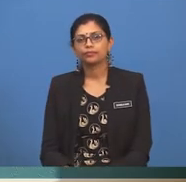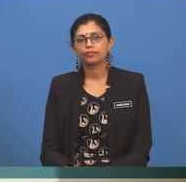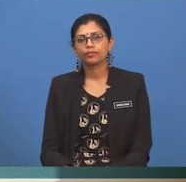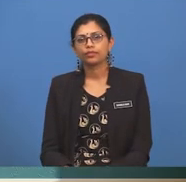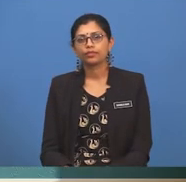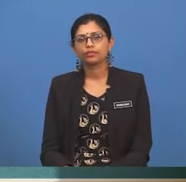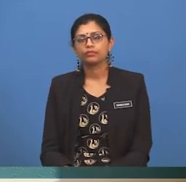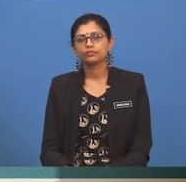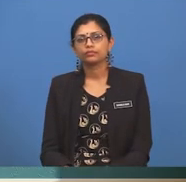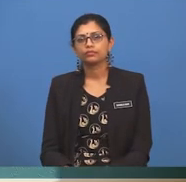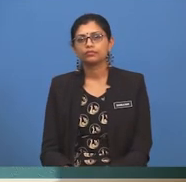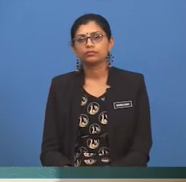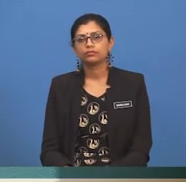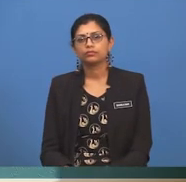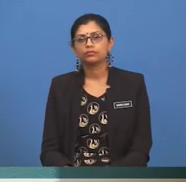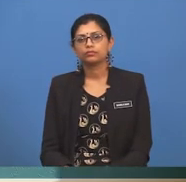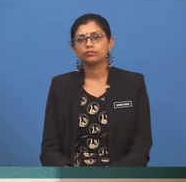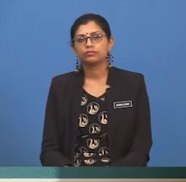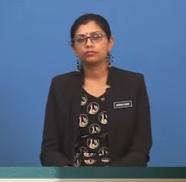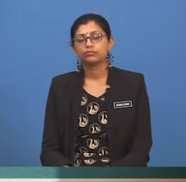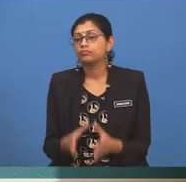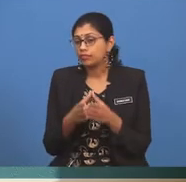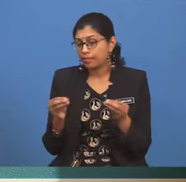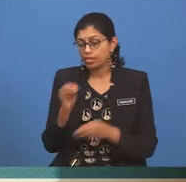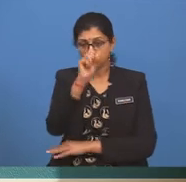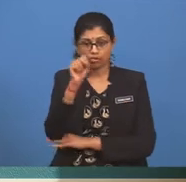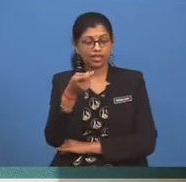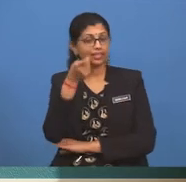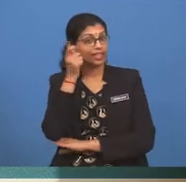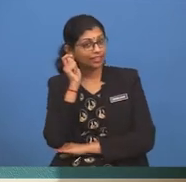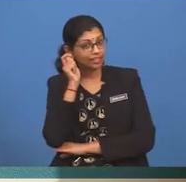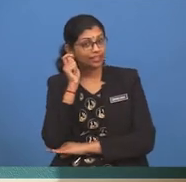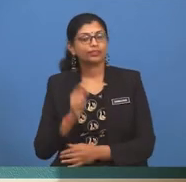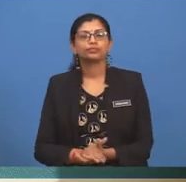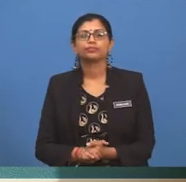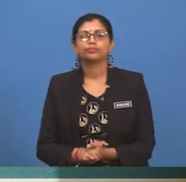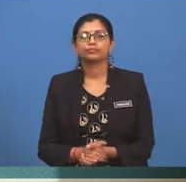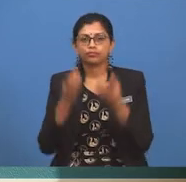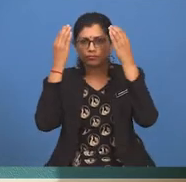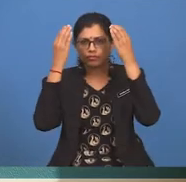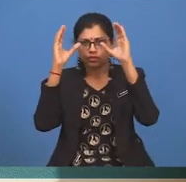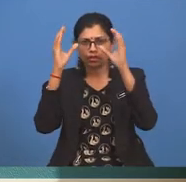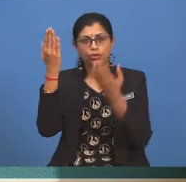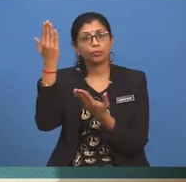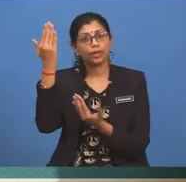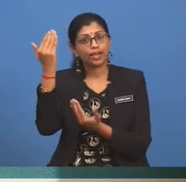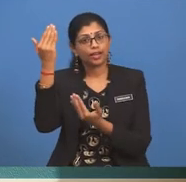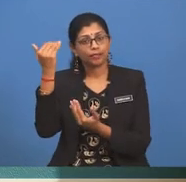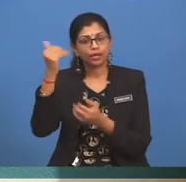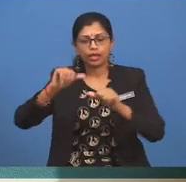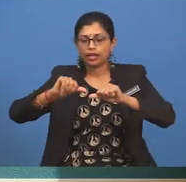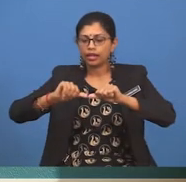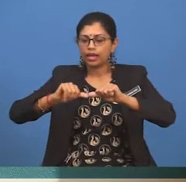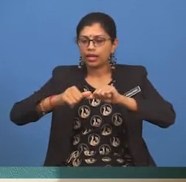Maka, dengan berakhirnya soalan itu tadi, cikgu mengharapkan